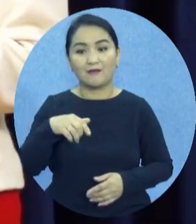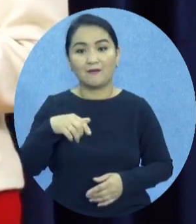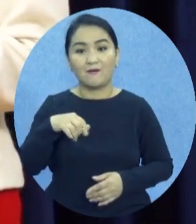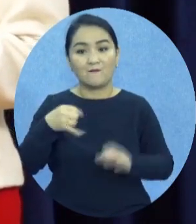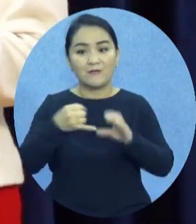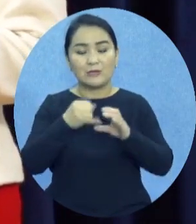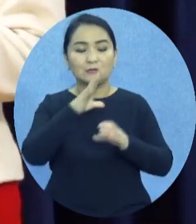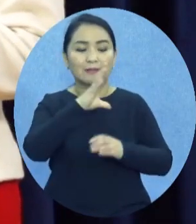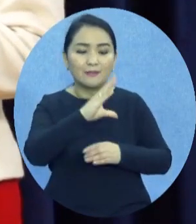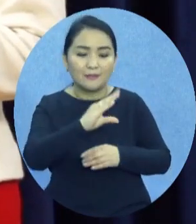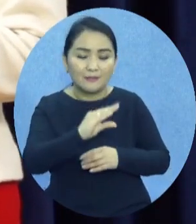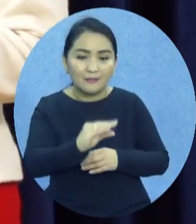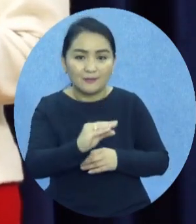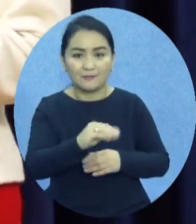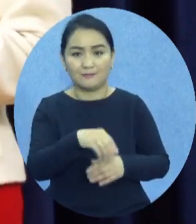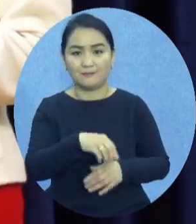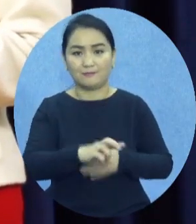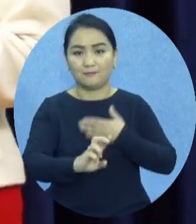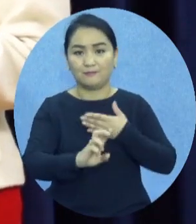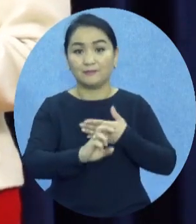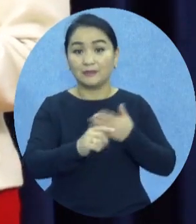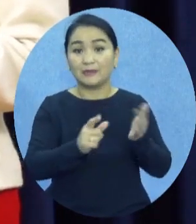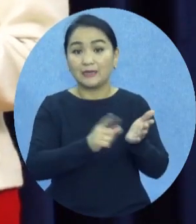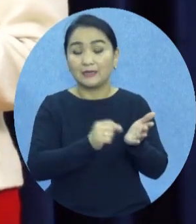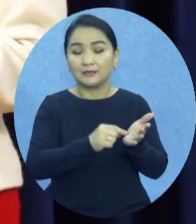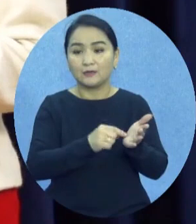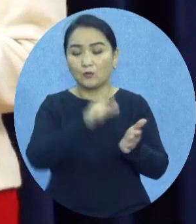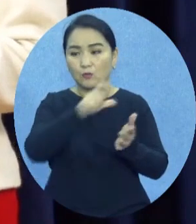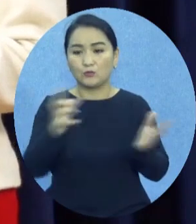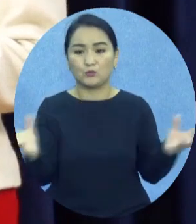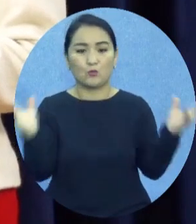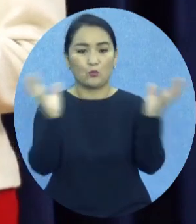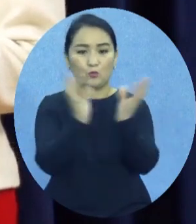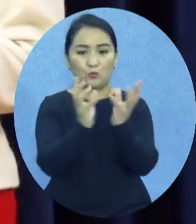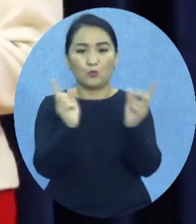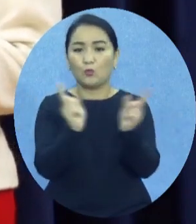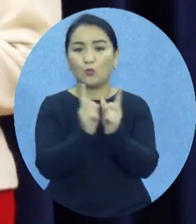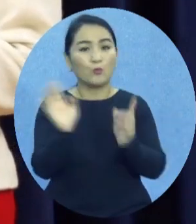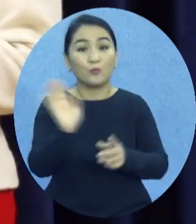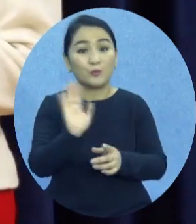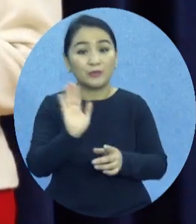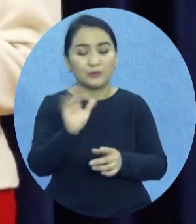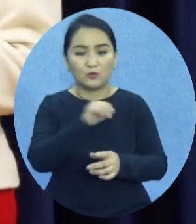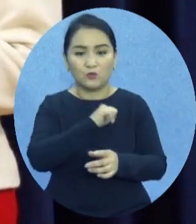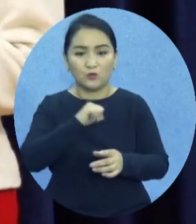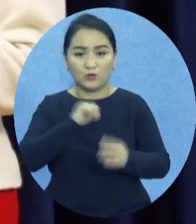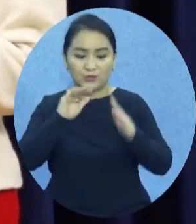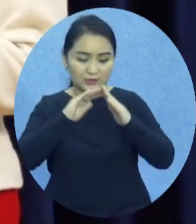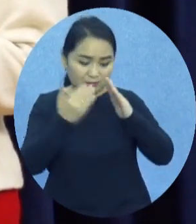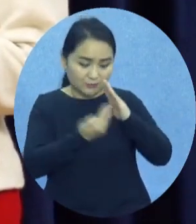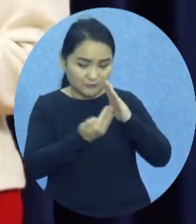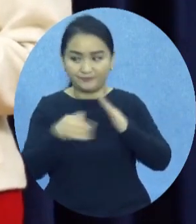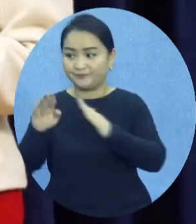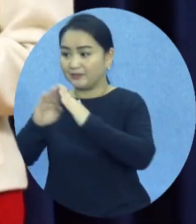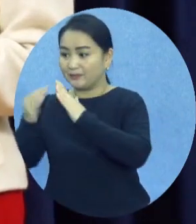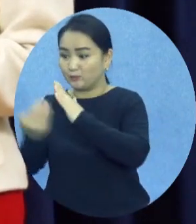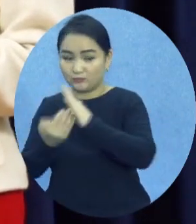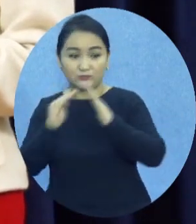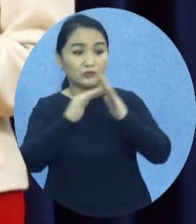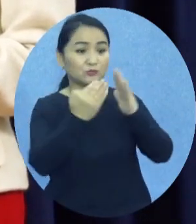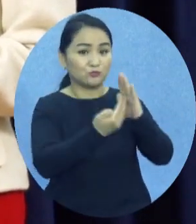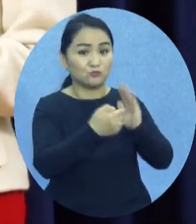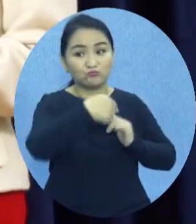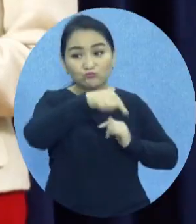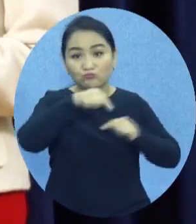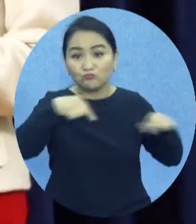энэ одоо аль болох олоолаа битгий болзаач ээ. Гэр гэртээ өөрсдийнхөө гэр бүлийн хүрээнд наадмаа тэмдэглэж